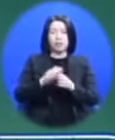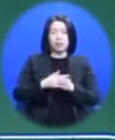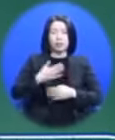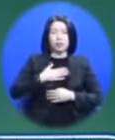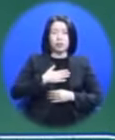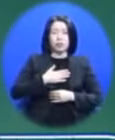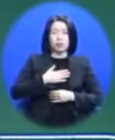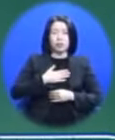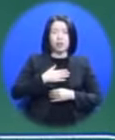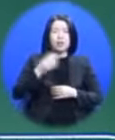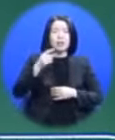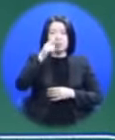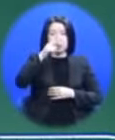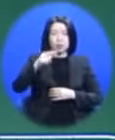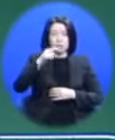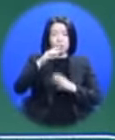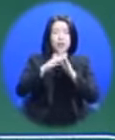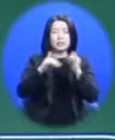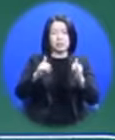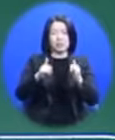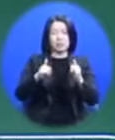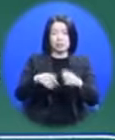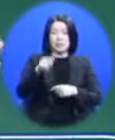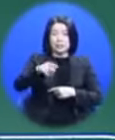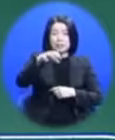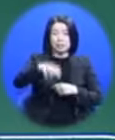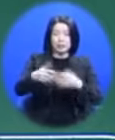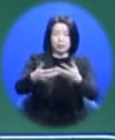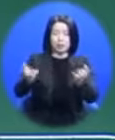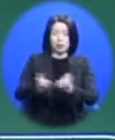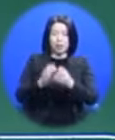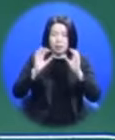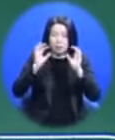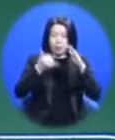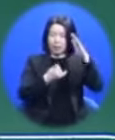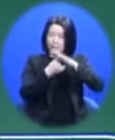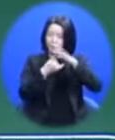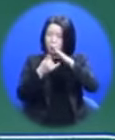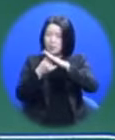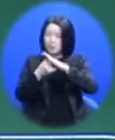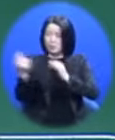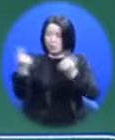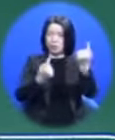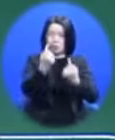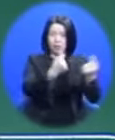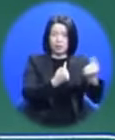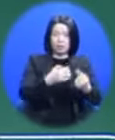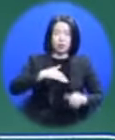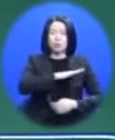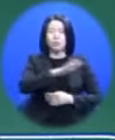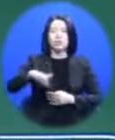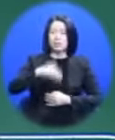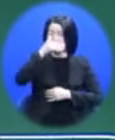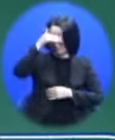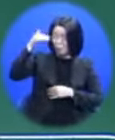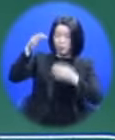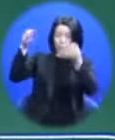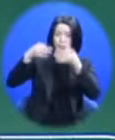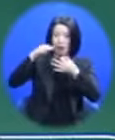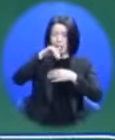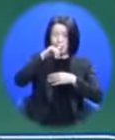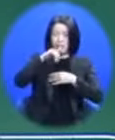저희가 동양인이니까 그 동네에 모든 꼬마애들이 나와서 저희를 구경하는 거예요.